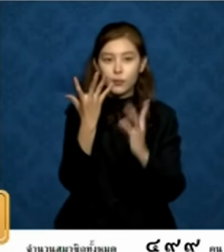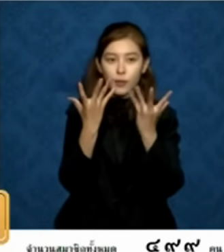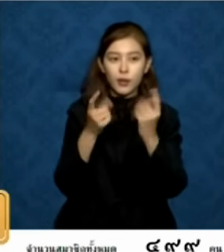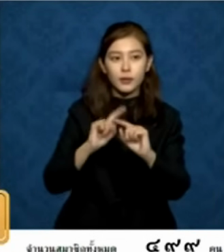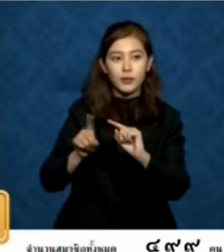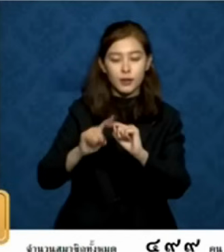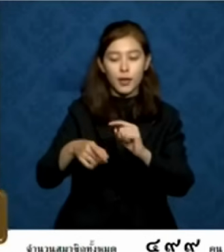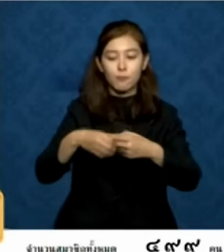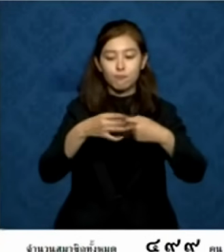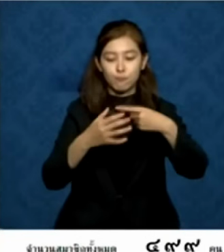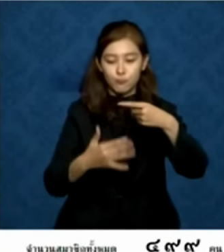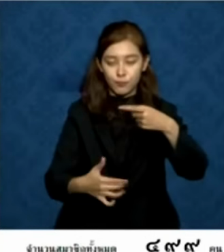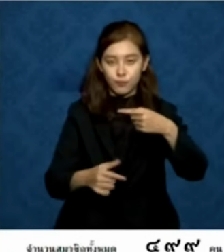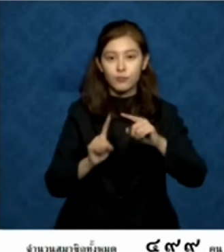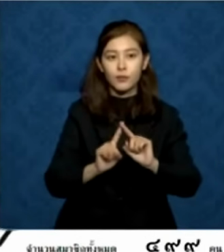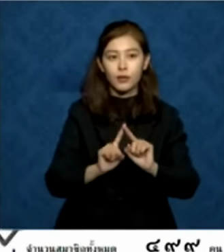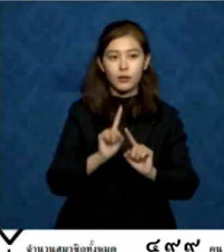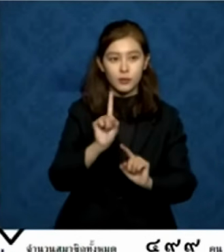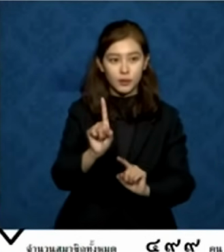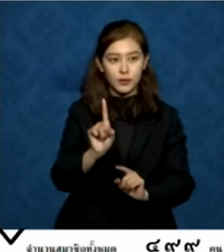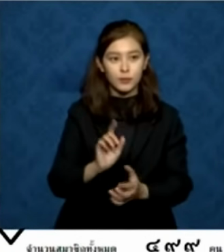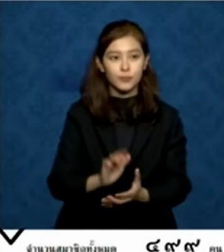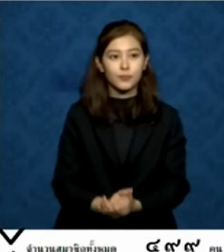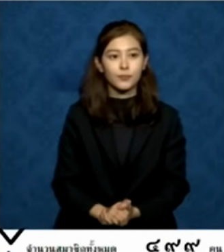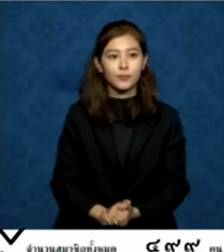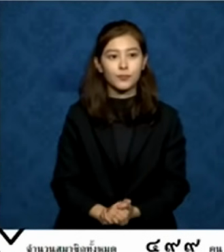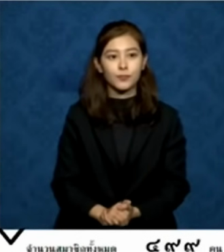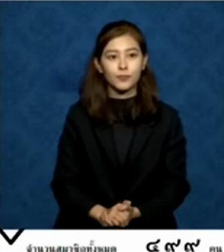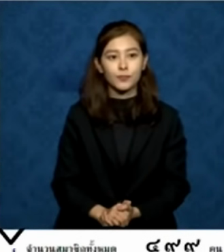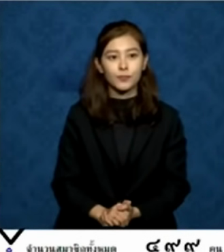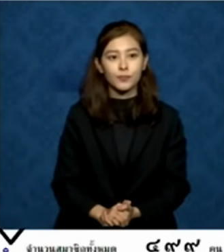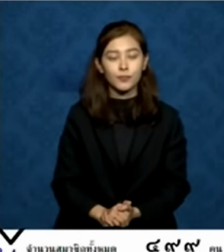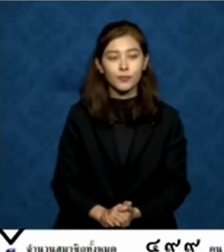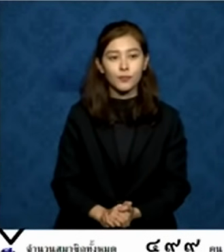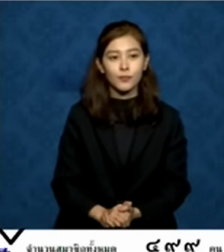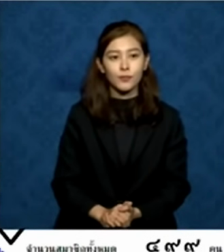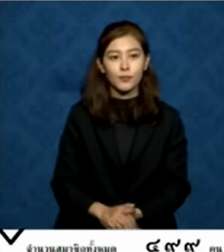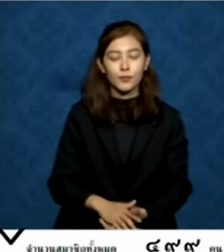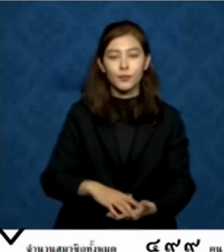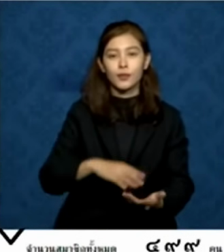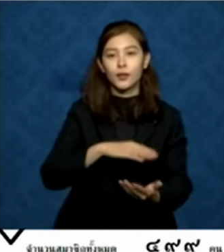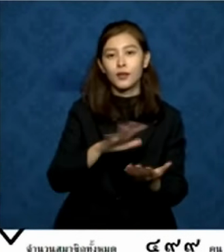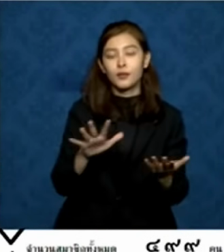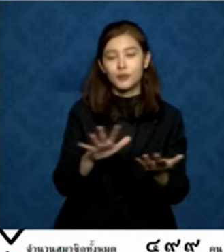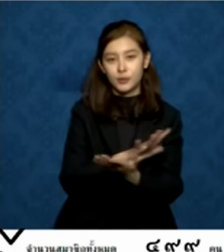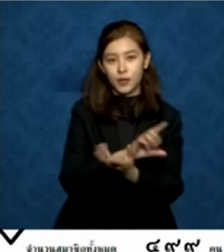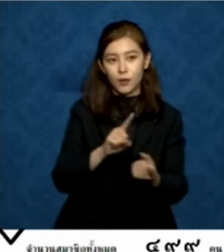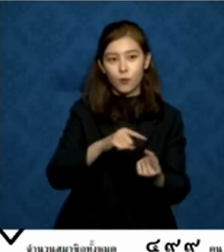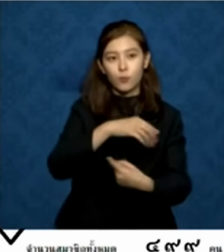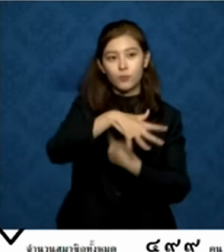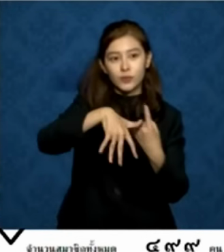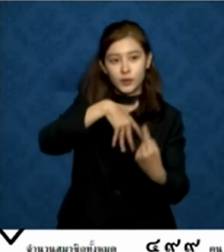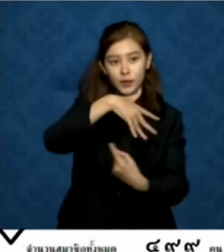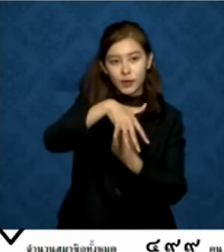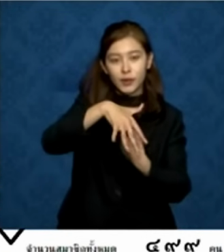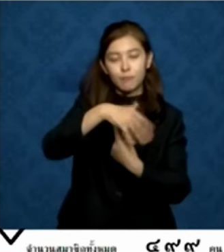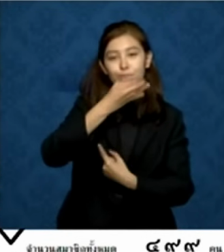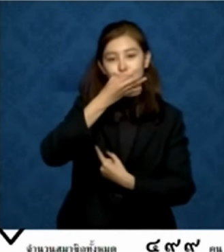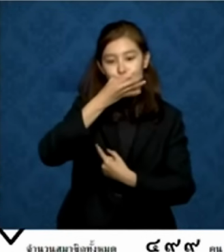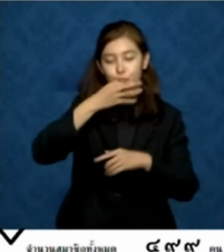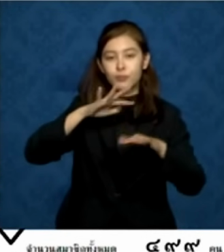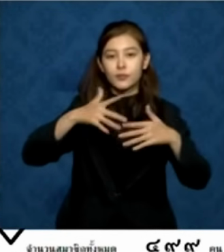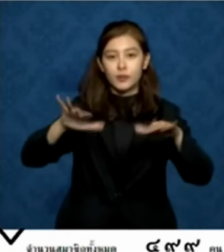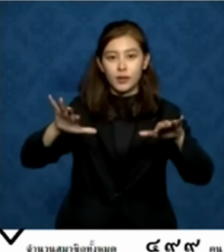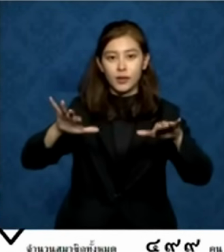นี้ข้อ1การสร้างการเติบโตอย่างยั่งยืนบนเศรษฐกิจภาคทะเลงบประมาณ 415.4